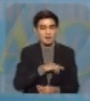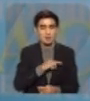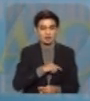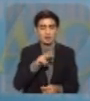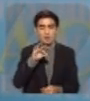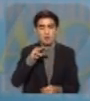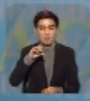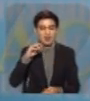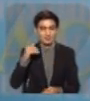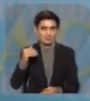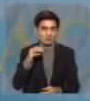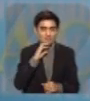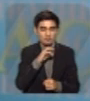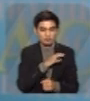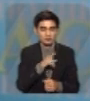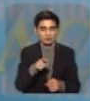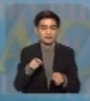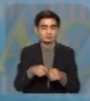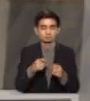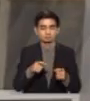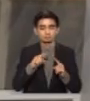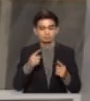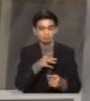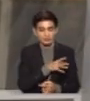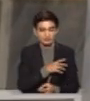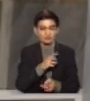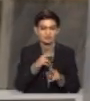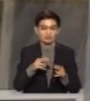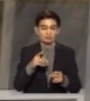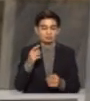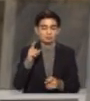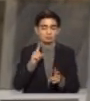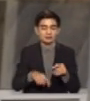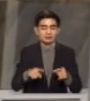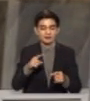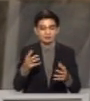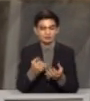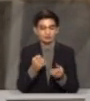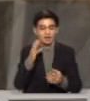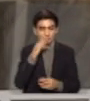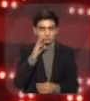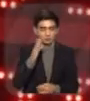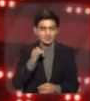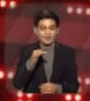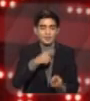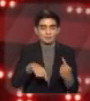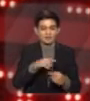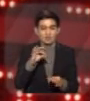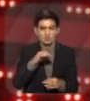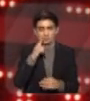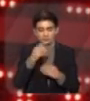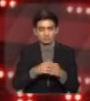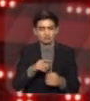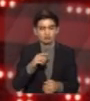работников ломбарда данное преступление было раскрыто. Тем не менее, владельцы ломбардов настроены на то, что их бизнес ждут тяжелые